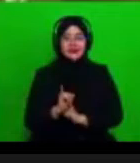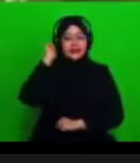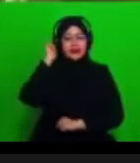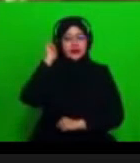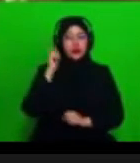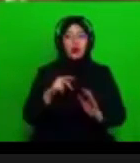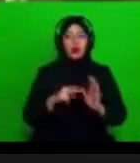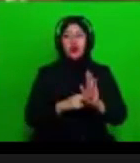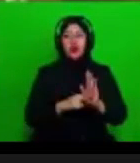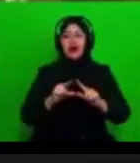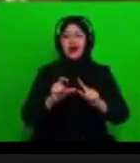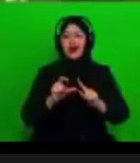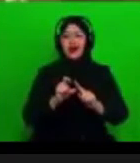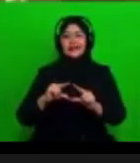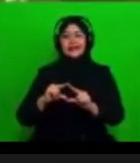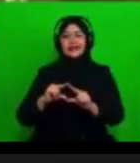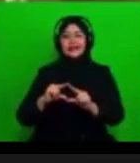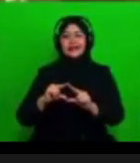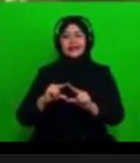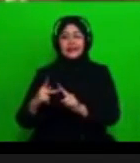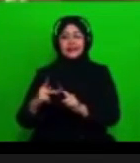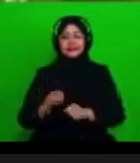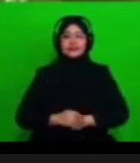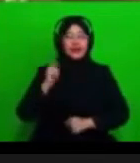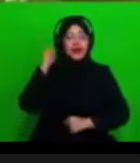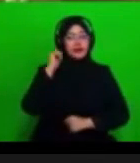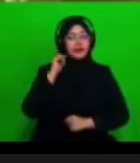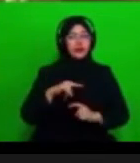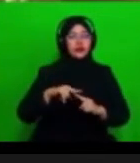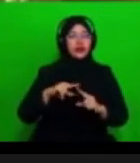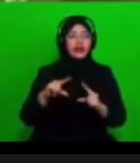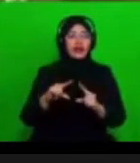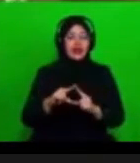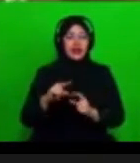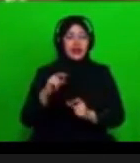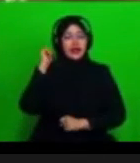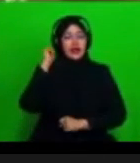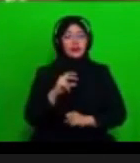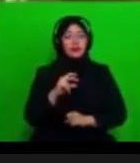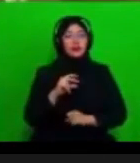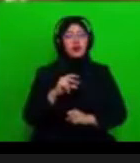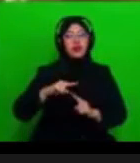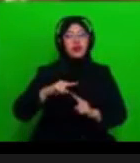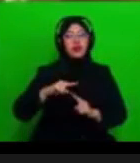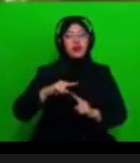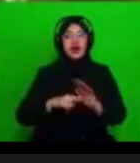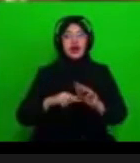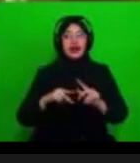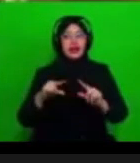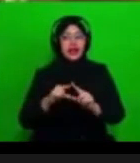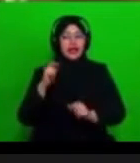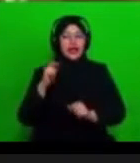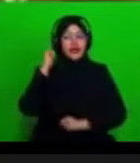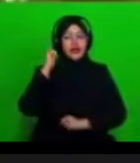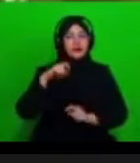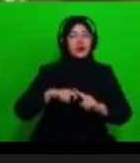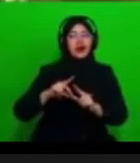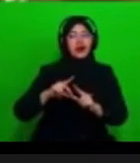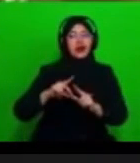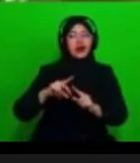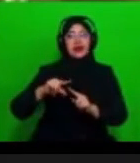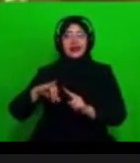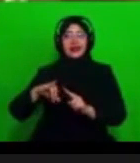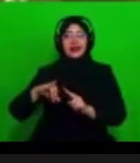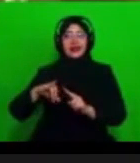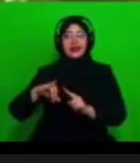Ibu Nadia Zainuddin Amali, Ibu Ita Siregar, Ibu Ratna Rivian Tasrif, Ibu Kartika Basukiyadi